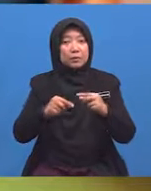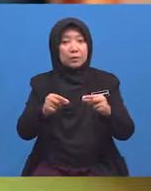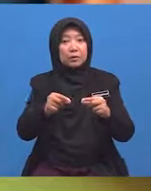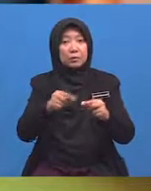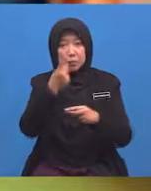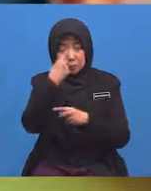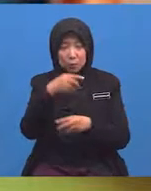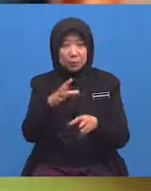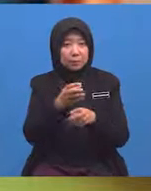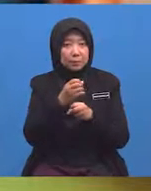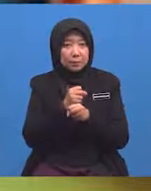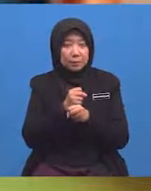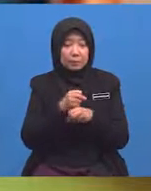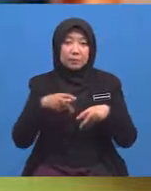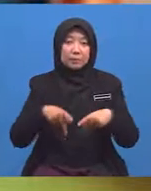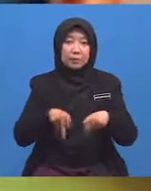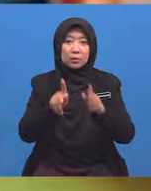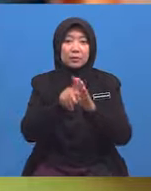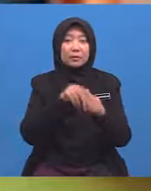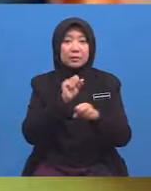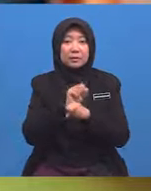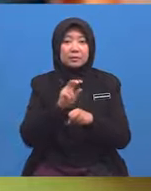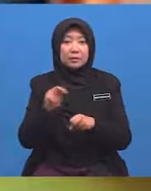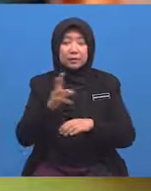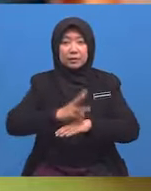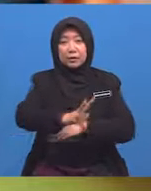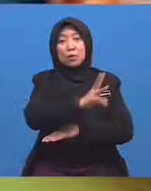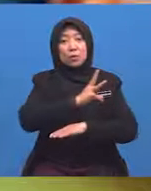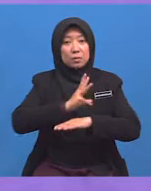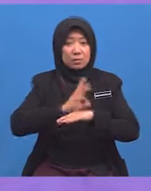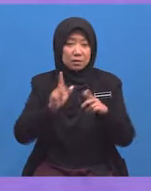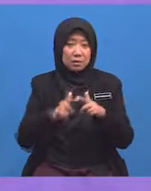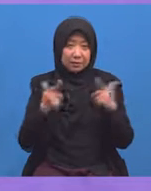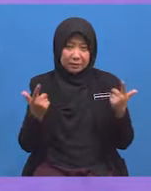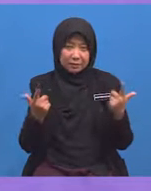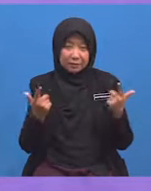bagi mendapatkan peluang pekerjaan di kawasan lain.